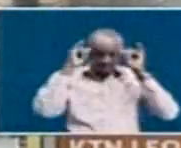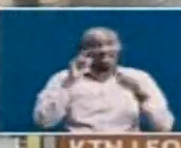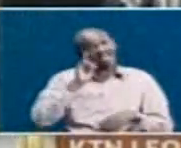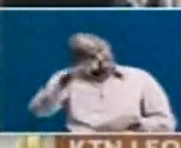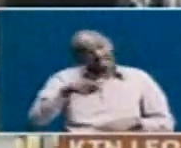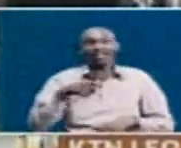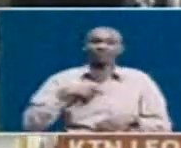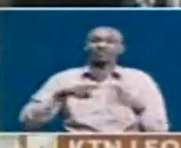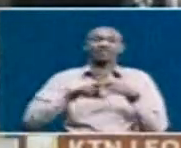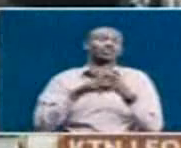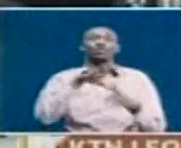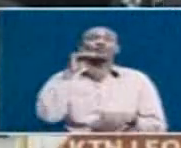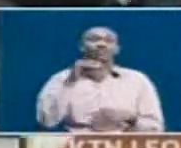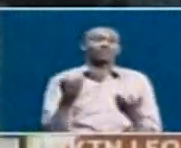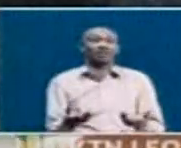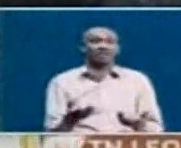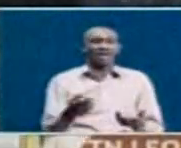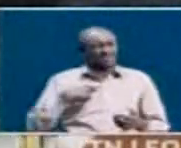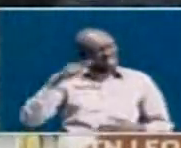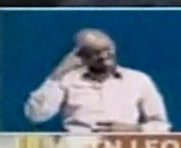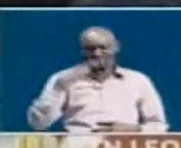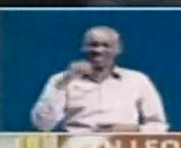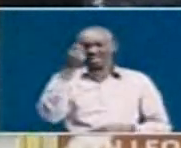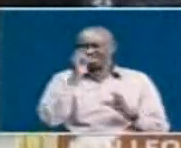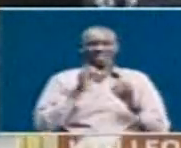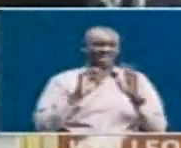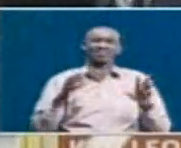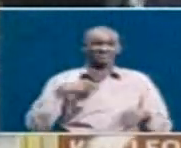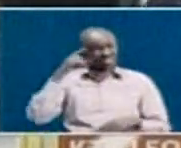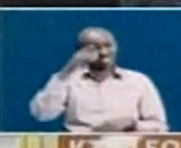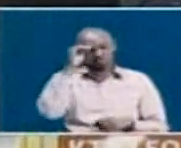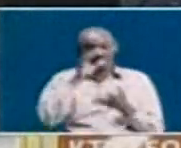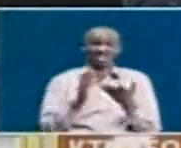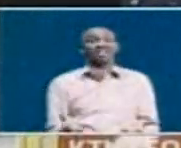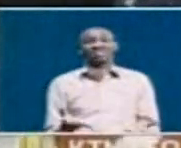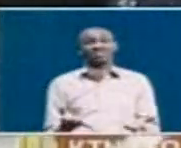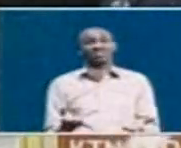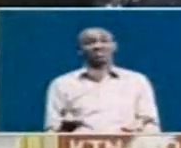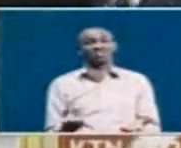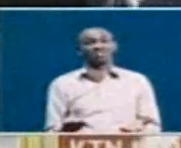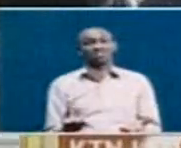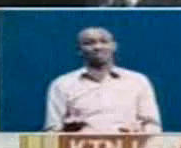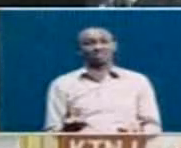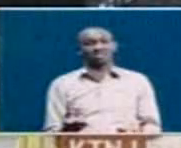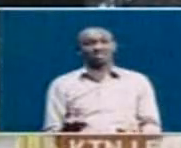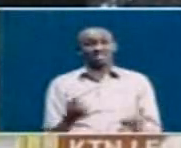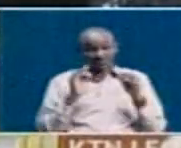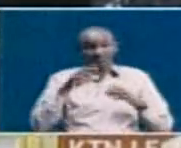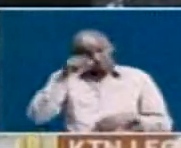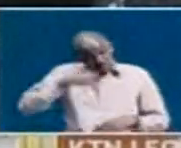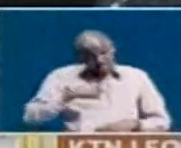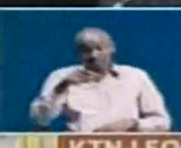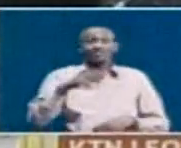ya kuiba. Sioni hata mimi ni Mkenya. Asioni kama mimi ni mwanafunzi hata. Juu mimi nikipatikana tu niweza kufa wakati